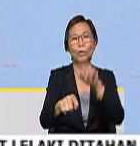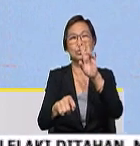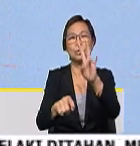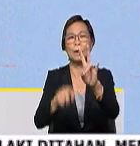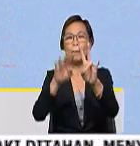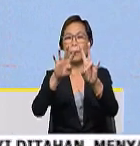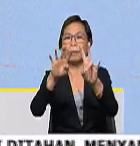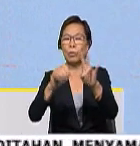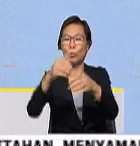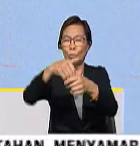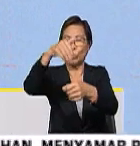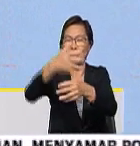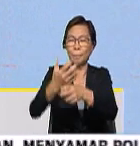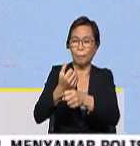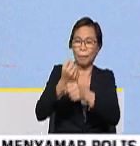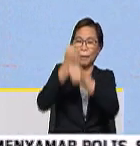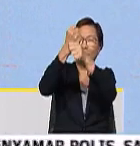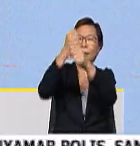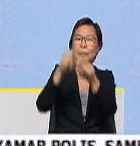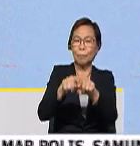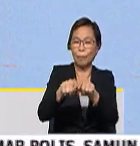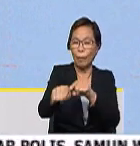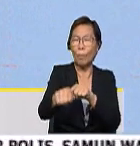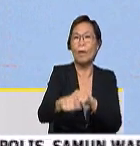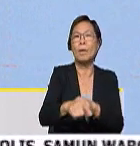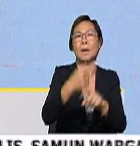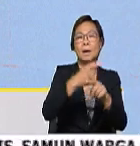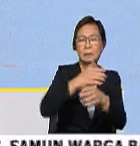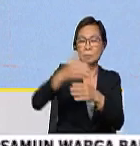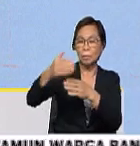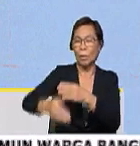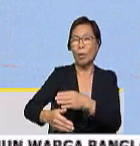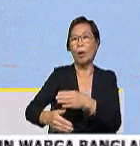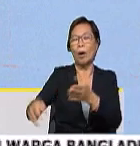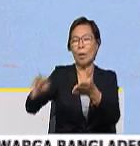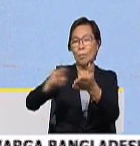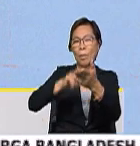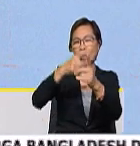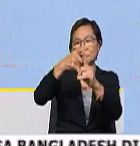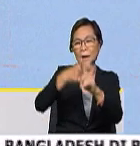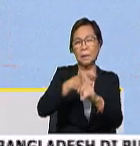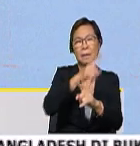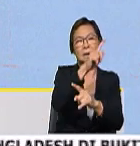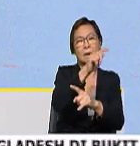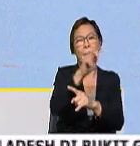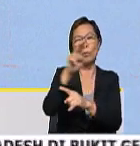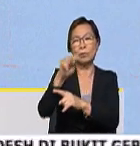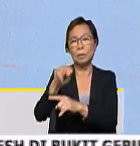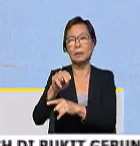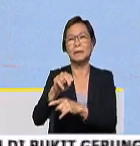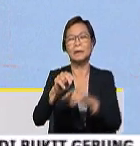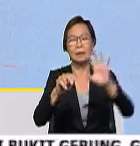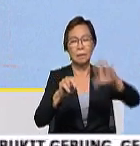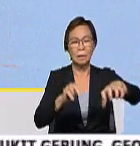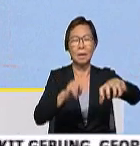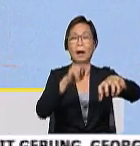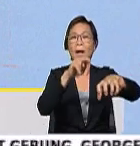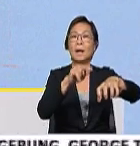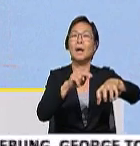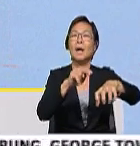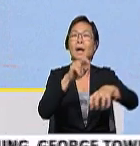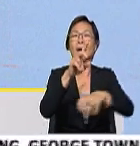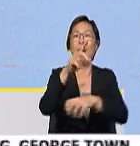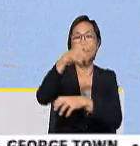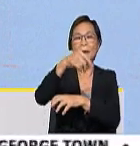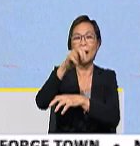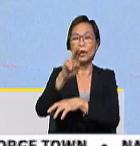undi. Baik, setakat ini perkembangan dari N05 Tabuh Nanning, pilihan raya umum Dewan Undangan Negeri Melaka, kepada